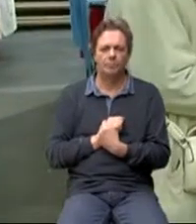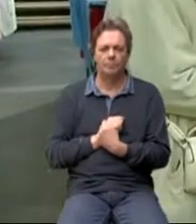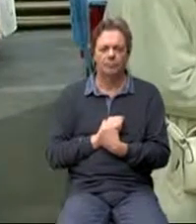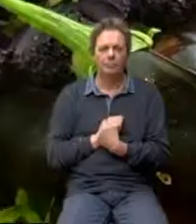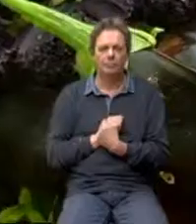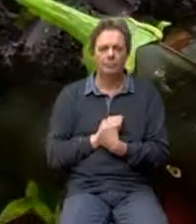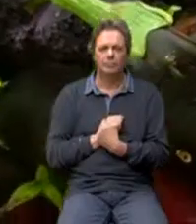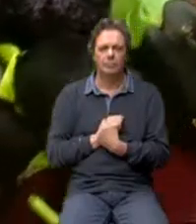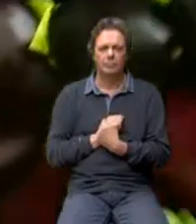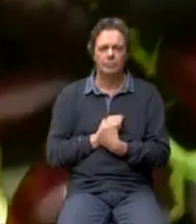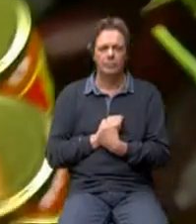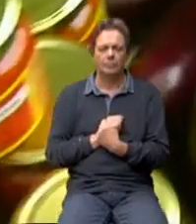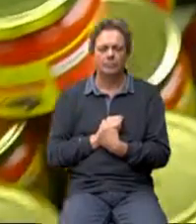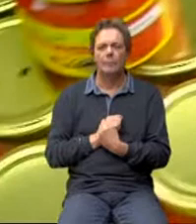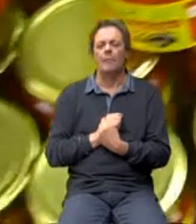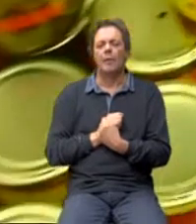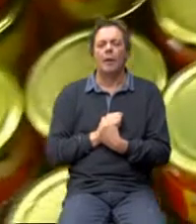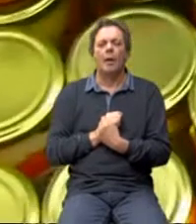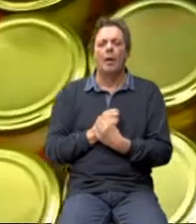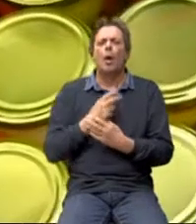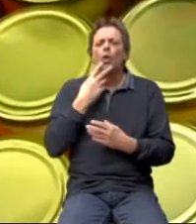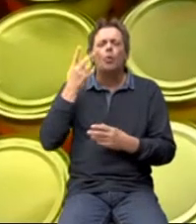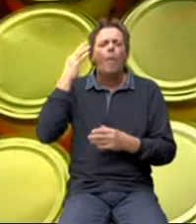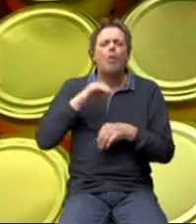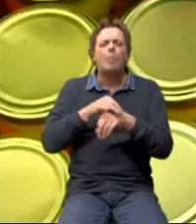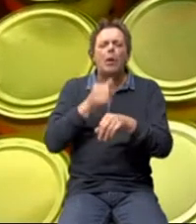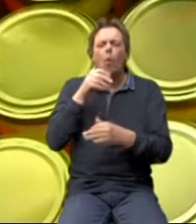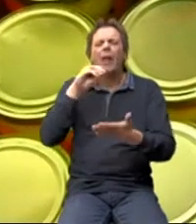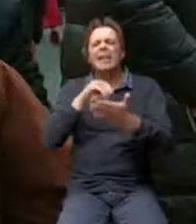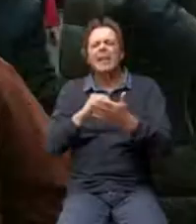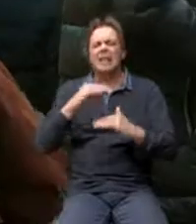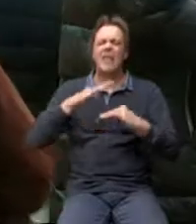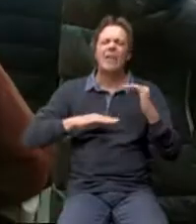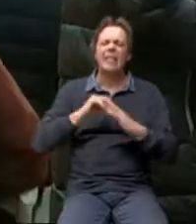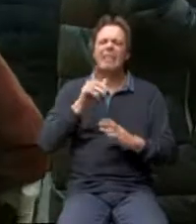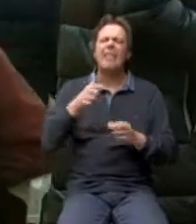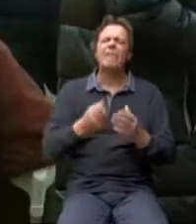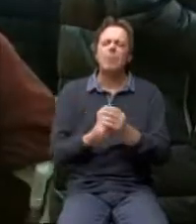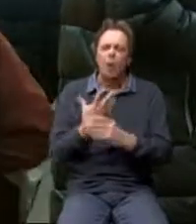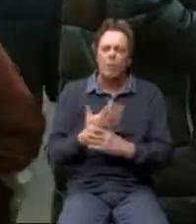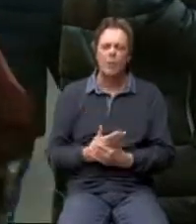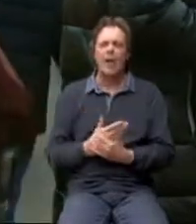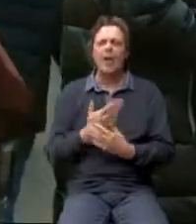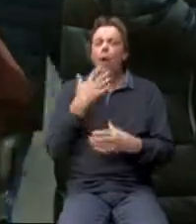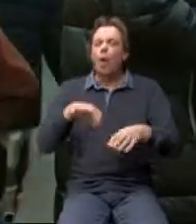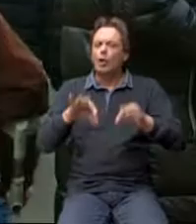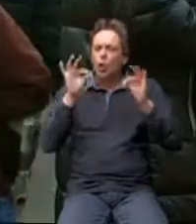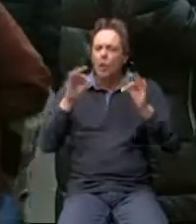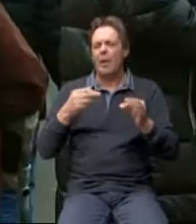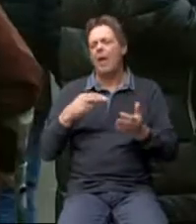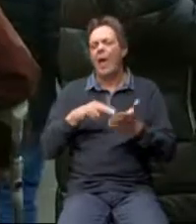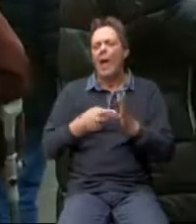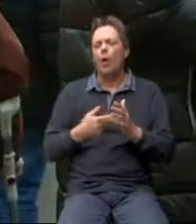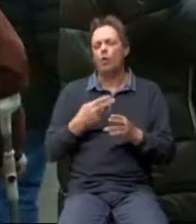desetaka kuna od onog koje to nije? Tko vodi brigu o registraciji i kvaliteti takvih proizvoda, otkrio nam je